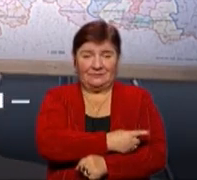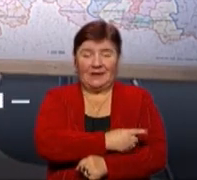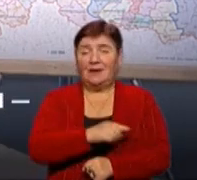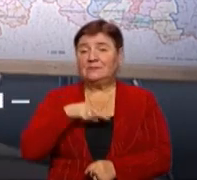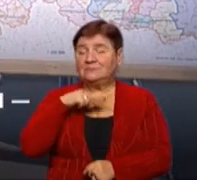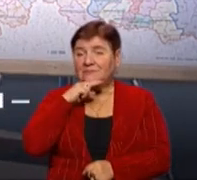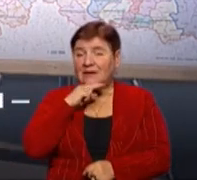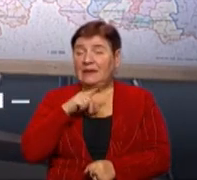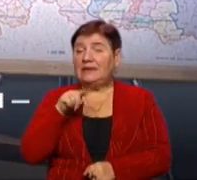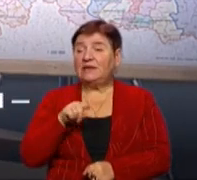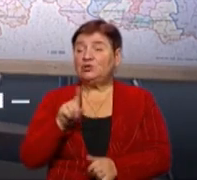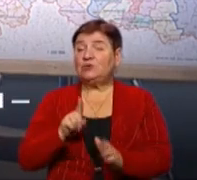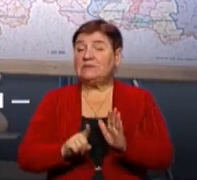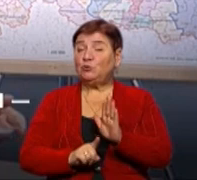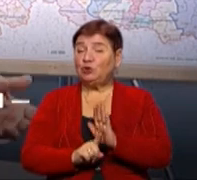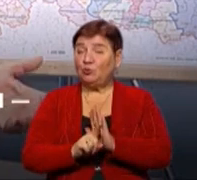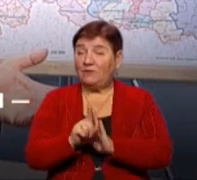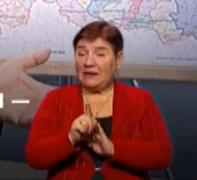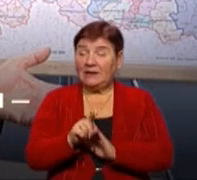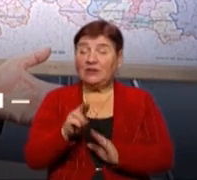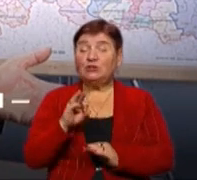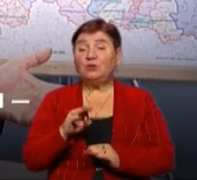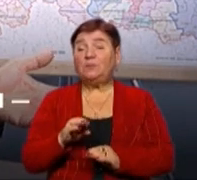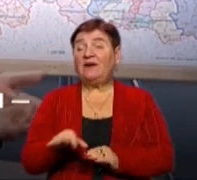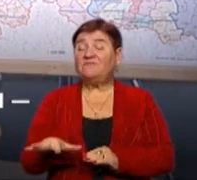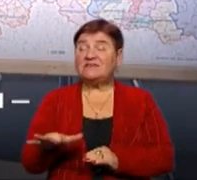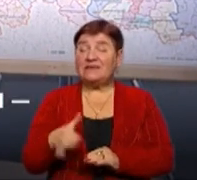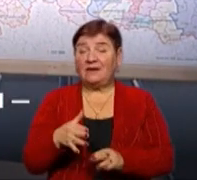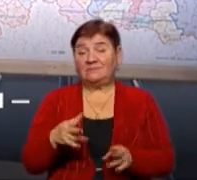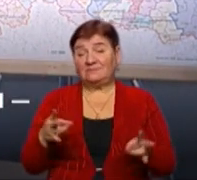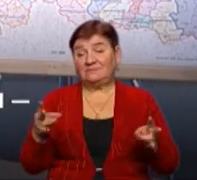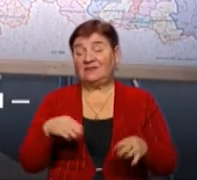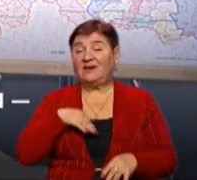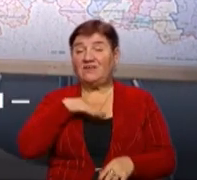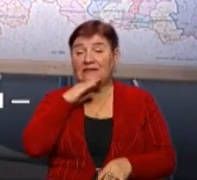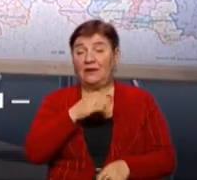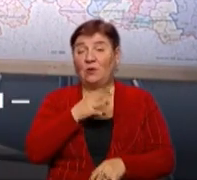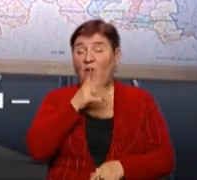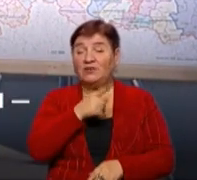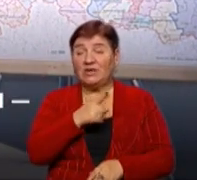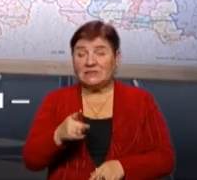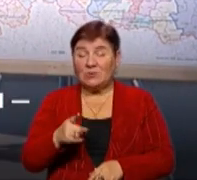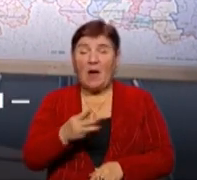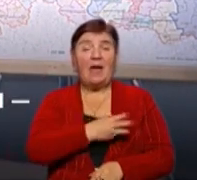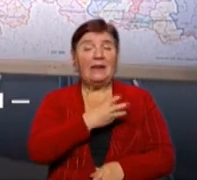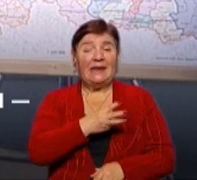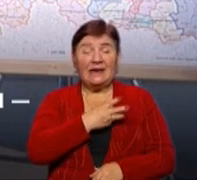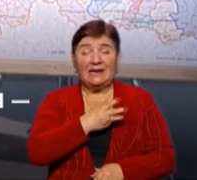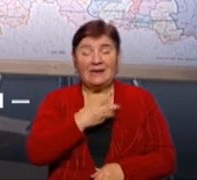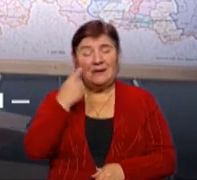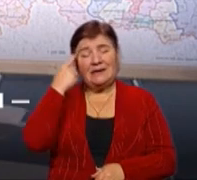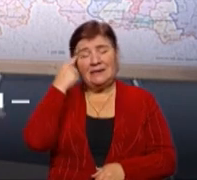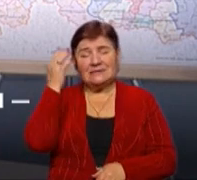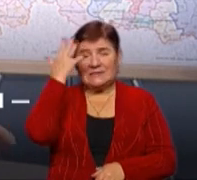те, що ми започаткували, щоб воно справді на все вистачало часу. У нас енергії і задумів багато, і